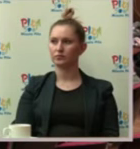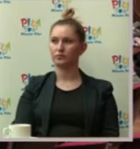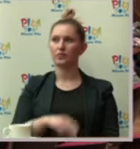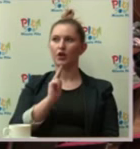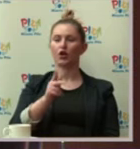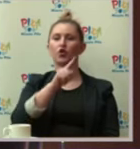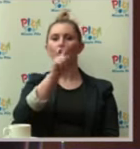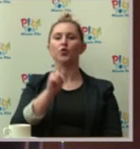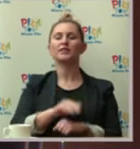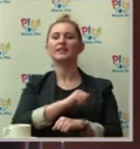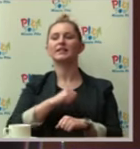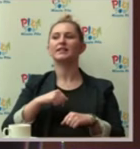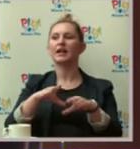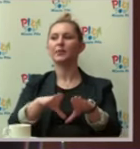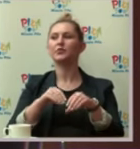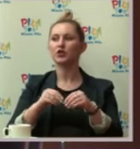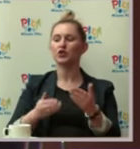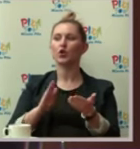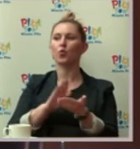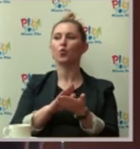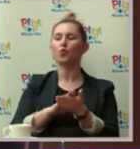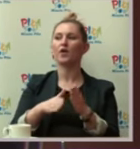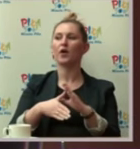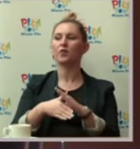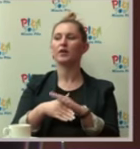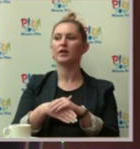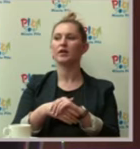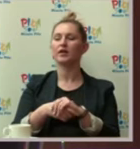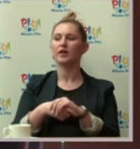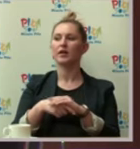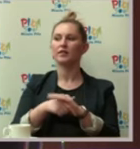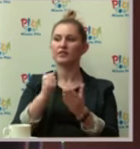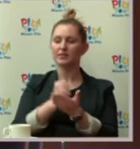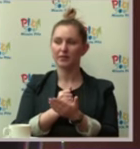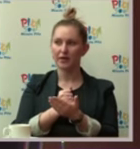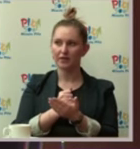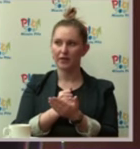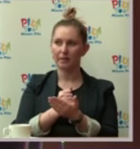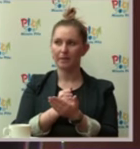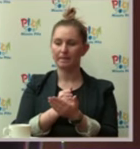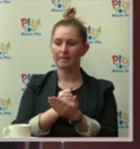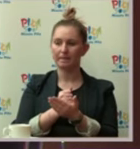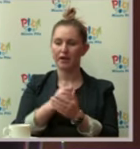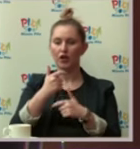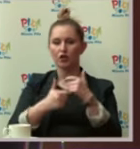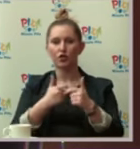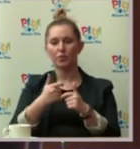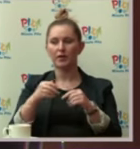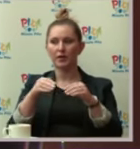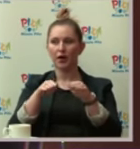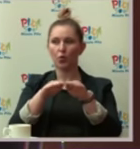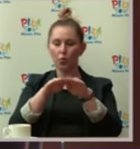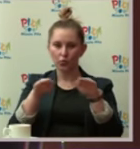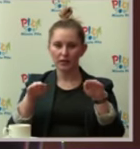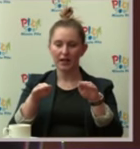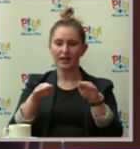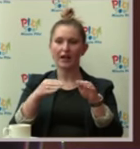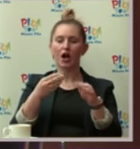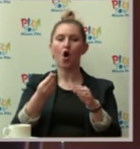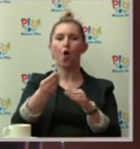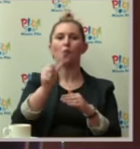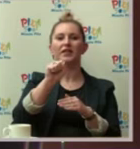Kto z pań i panów radnych jest za przyjęciem uchwały w sprawie ustalenia stawek procentowych opłat adiacenckich? Proszę